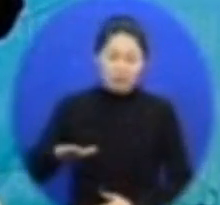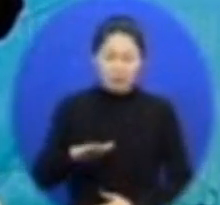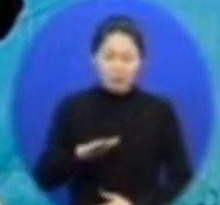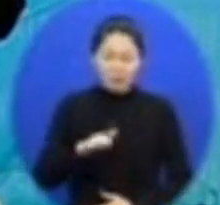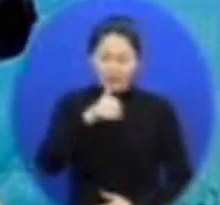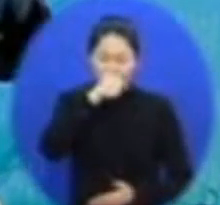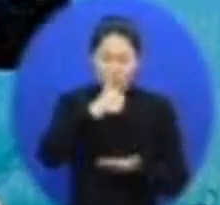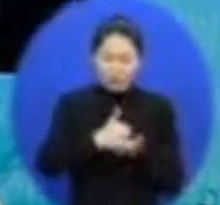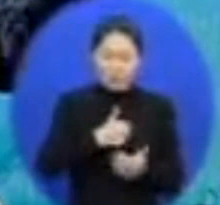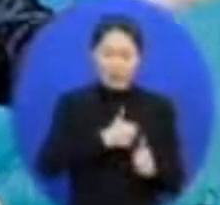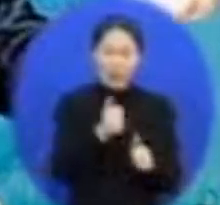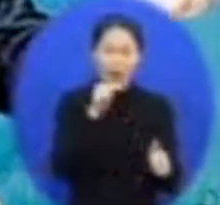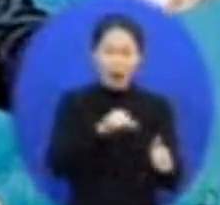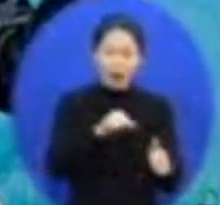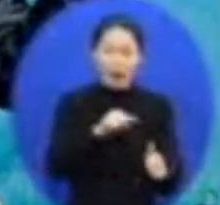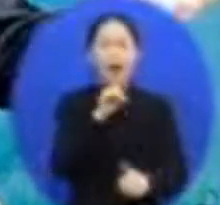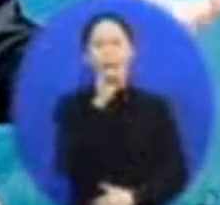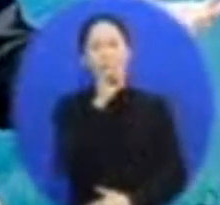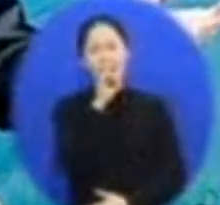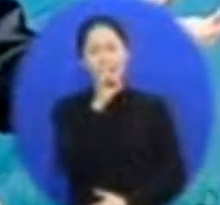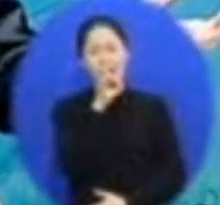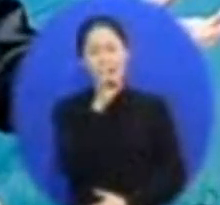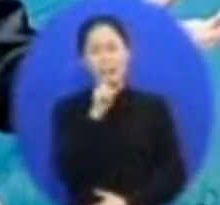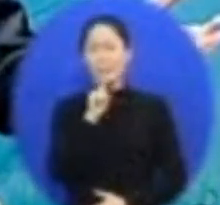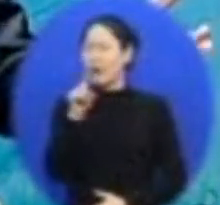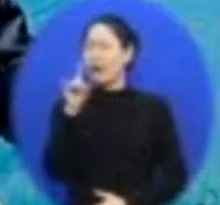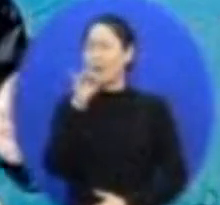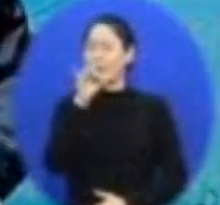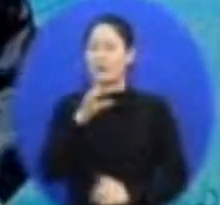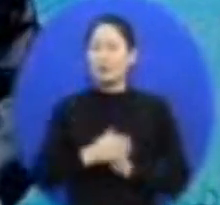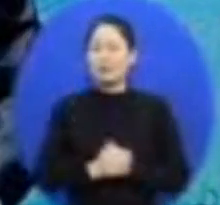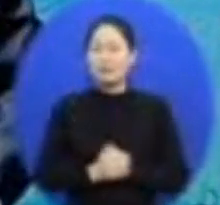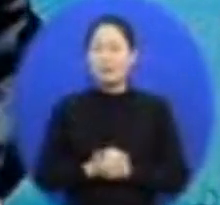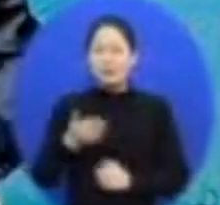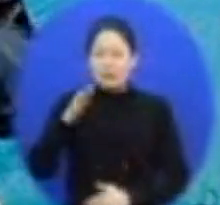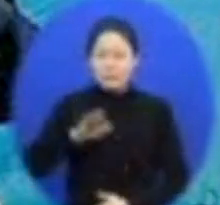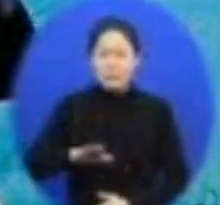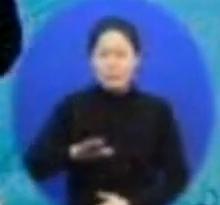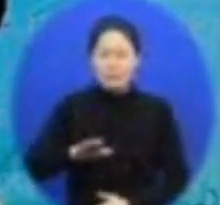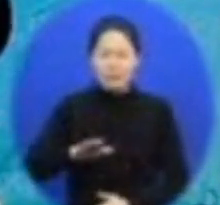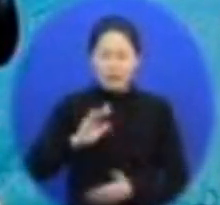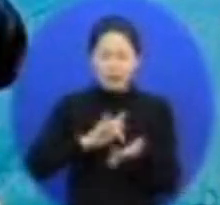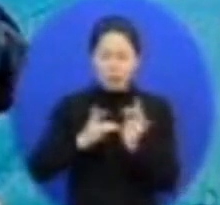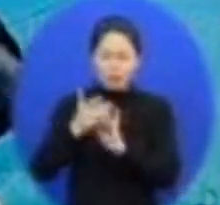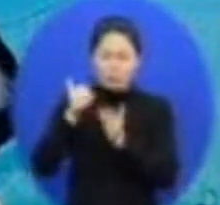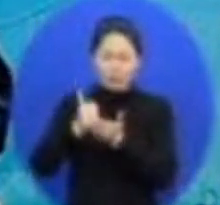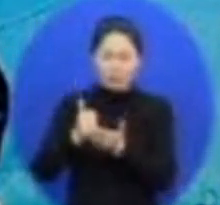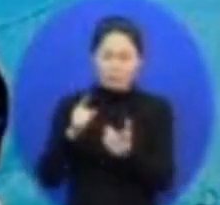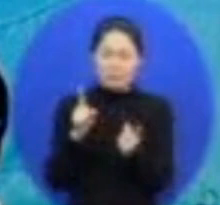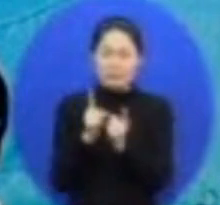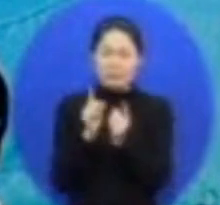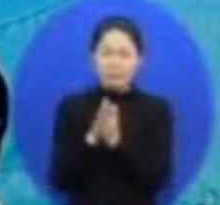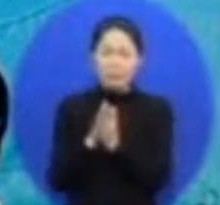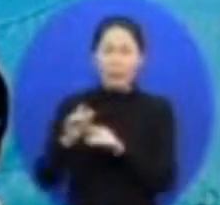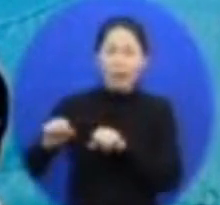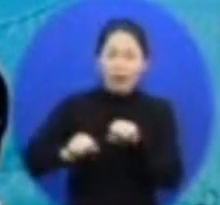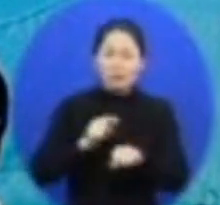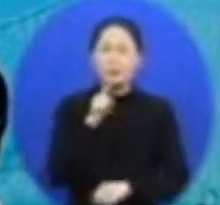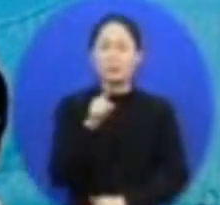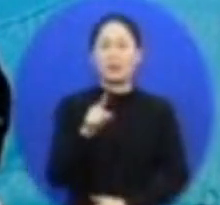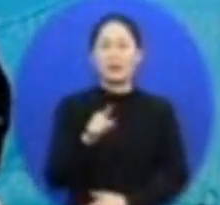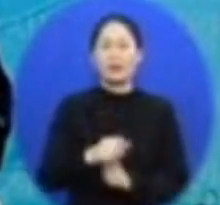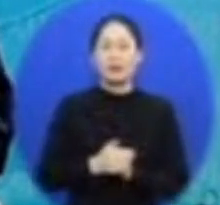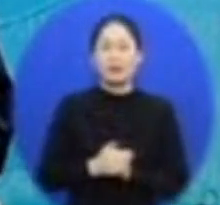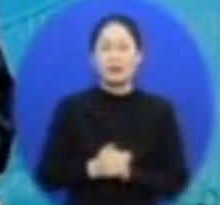이기라 불가능해요 말도 안 되는 이야기예요 그러나 예수님께서 해주시기 때문에 말해요